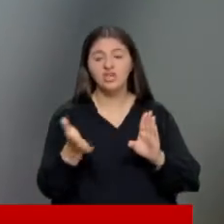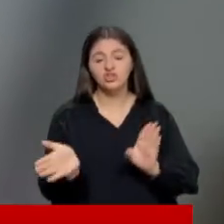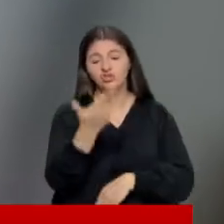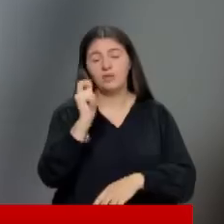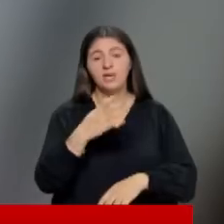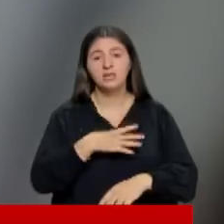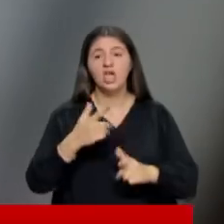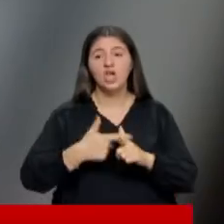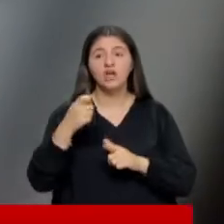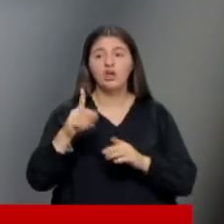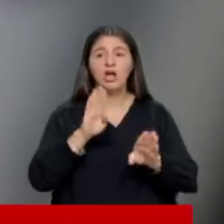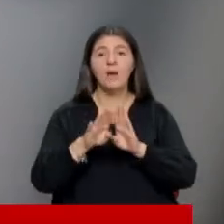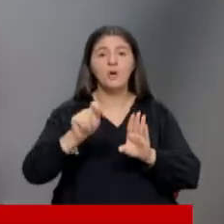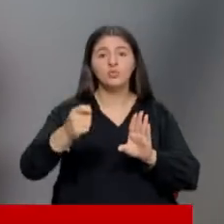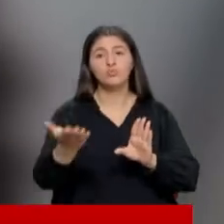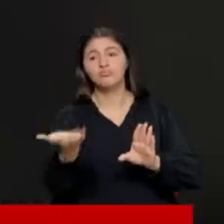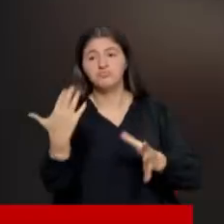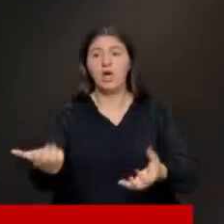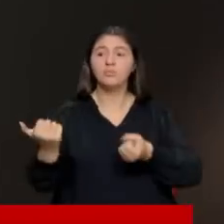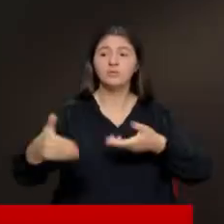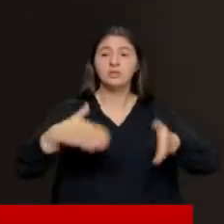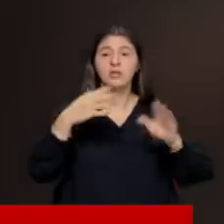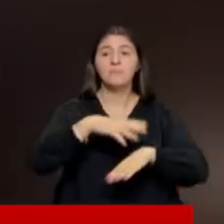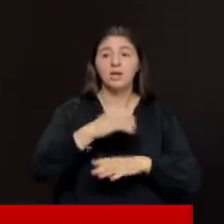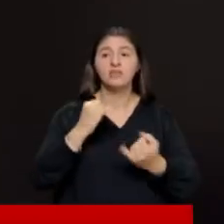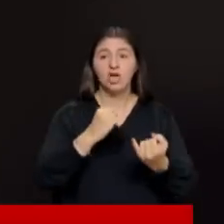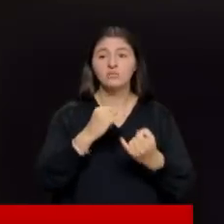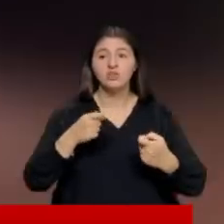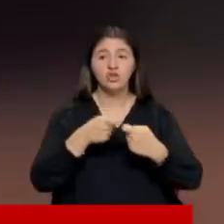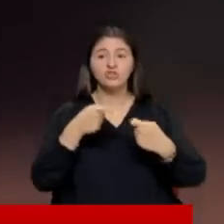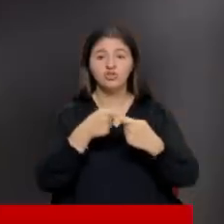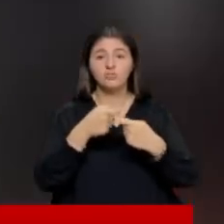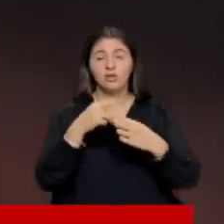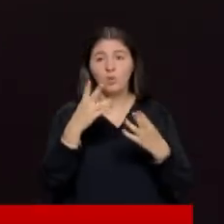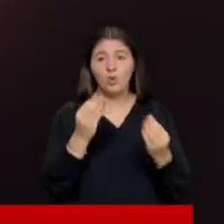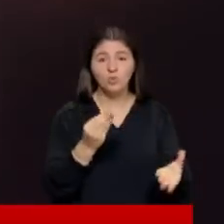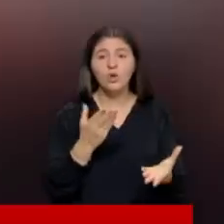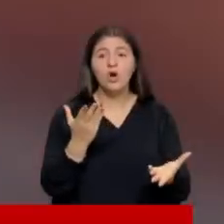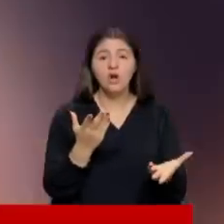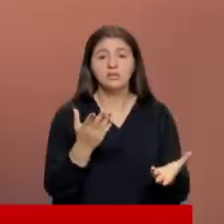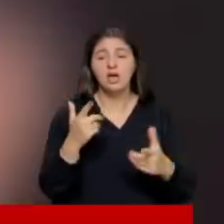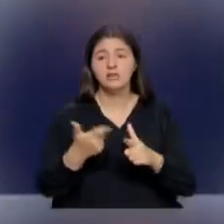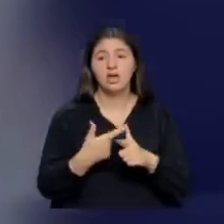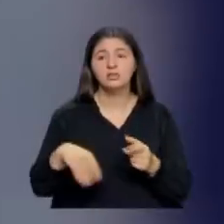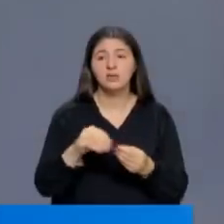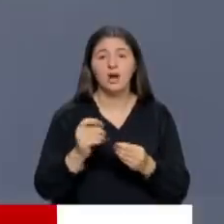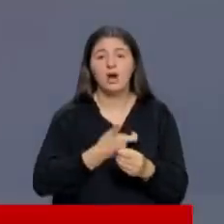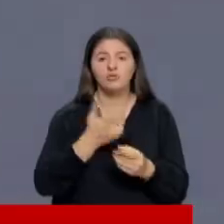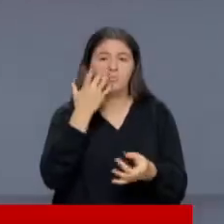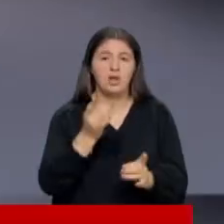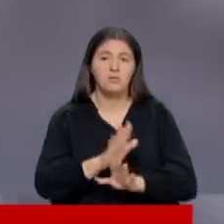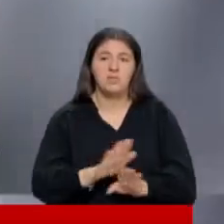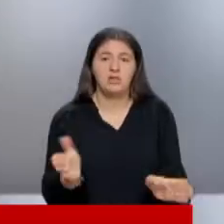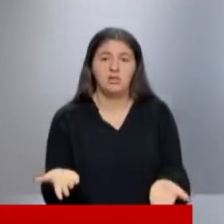çıkarmak istediği kiracısının kapitüldü Mardin'de tartışma çatışmaya dönüştü Oysa kira zammı kanunla